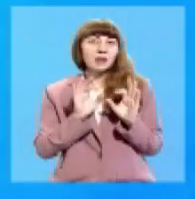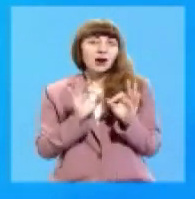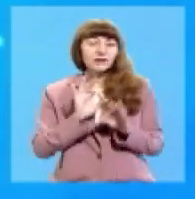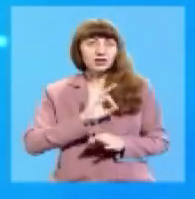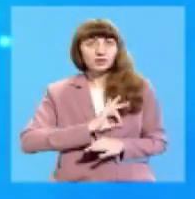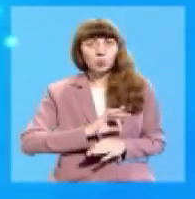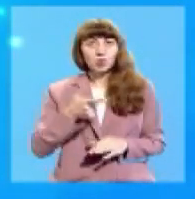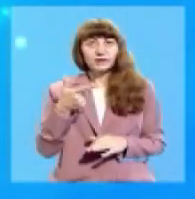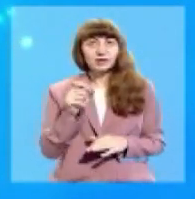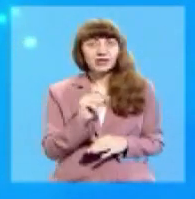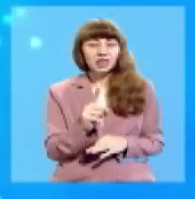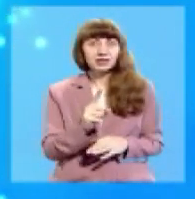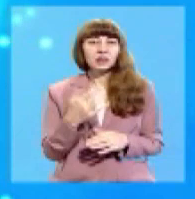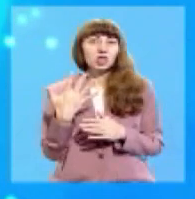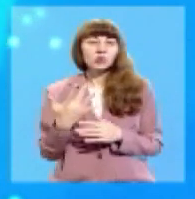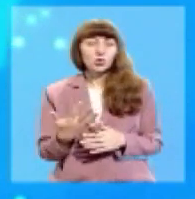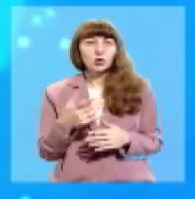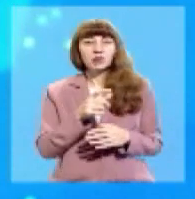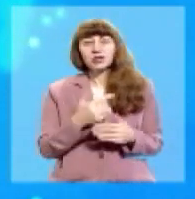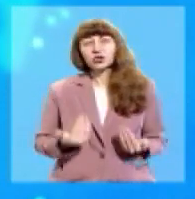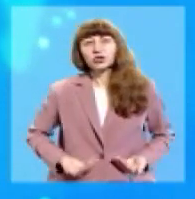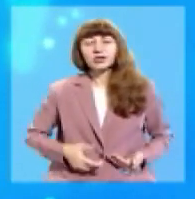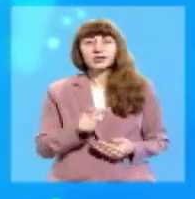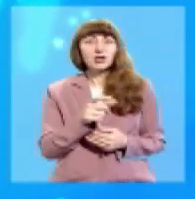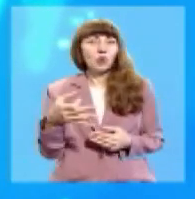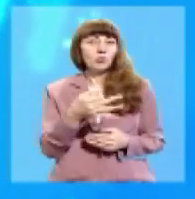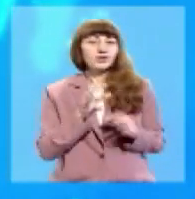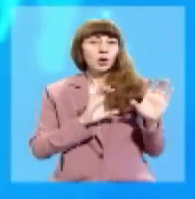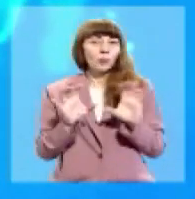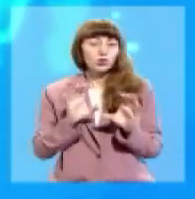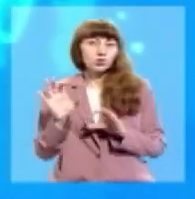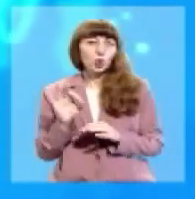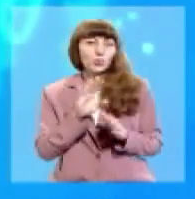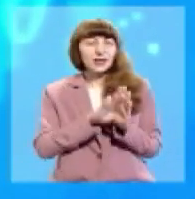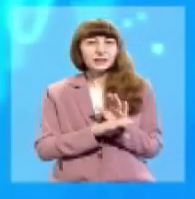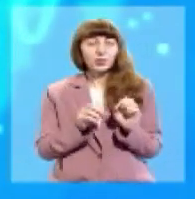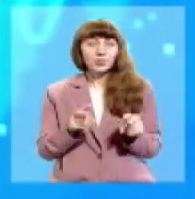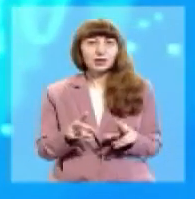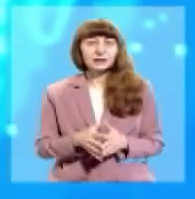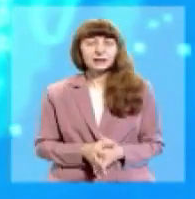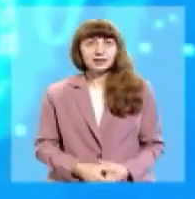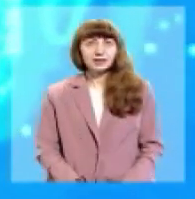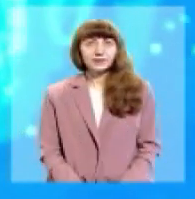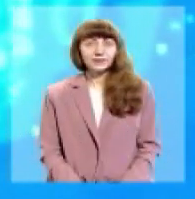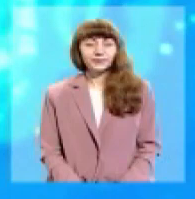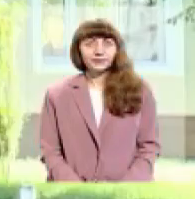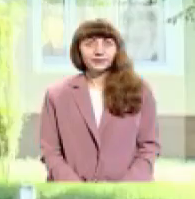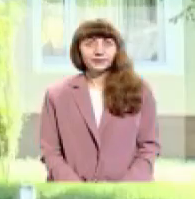тұрмыста қолданылатын көгілдір отынның қауіпсіздігіне қаншалықты мән береді, нені ескеру керек, тілші тарқатсын.